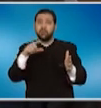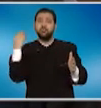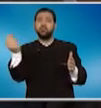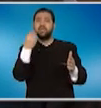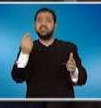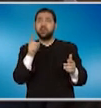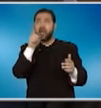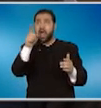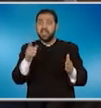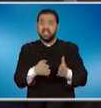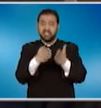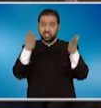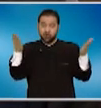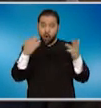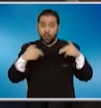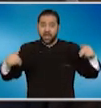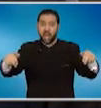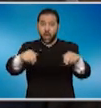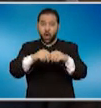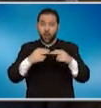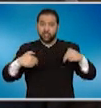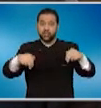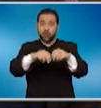așa, care ține de consimțăminte, de